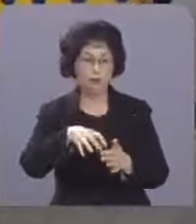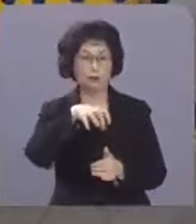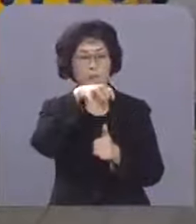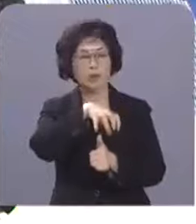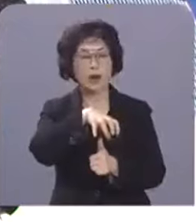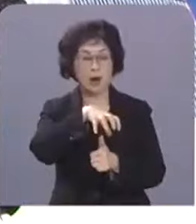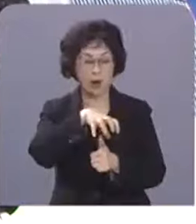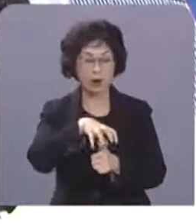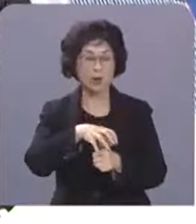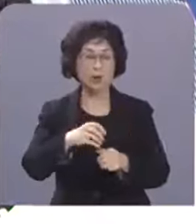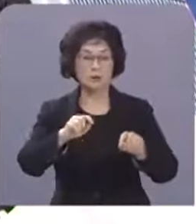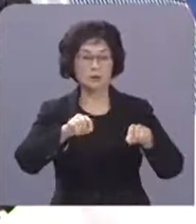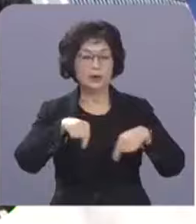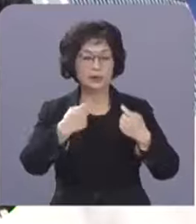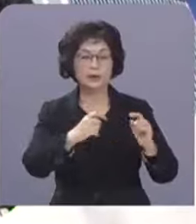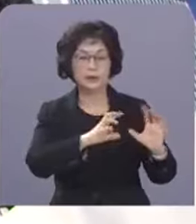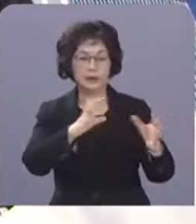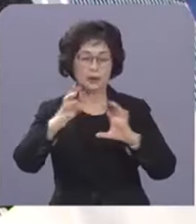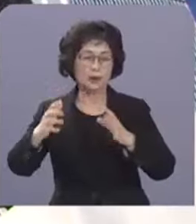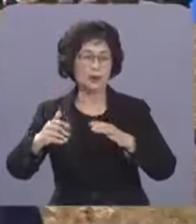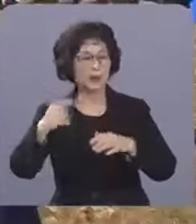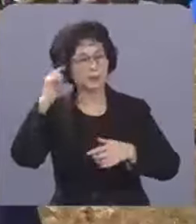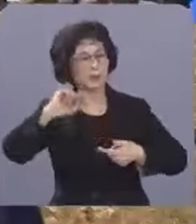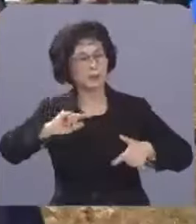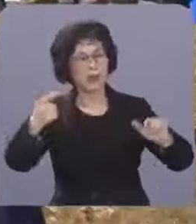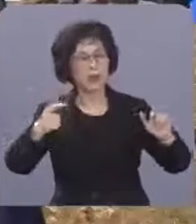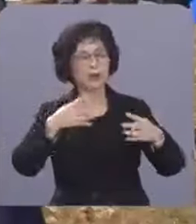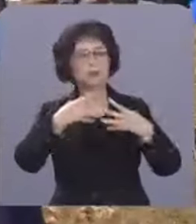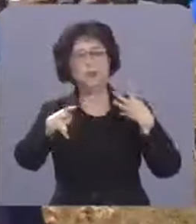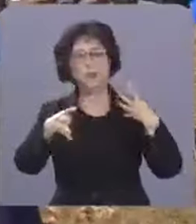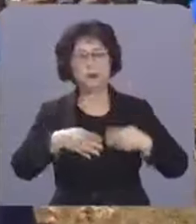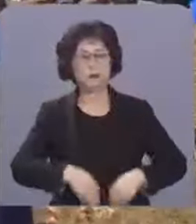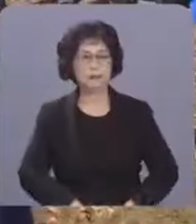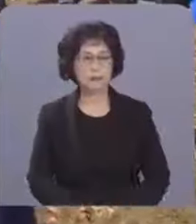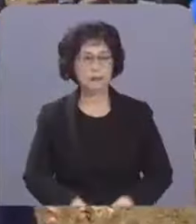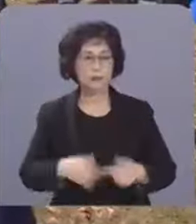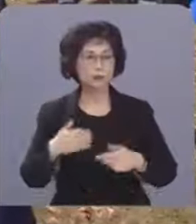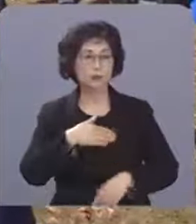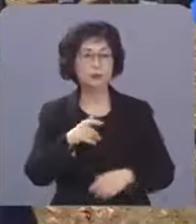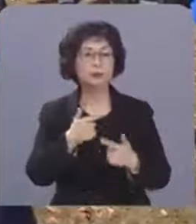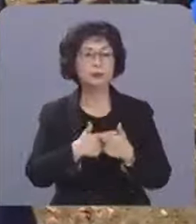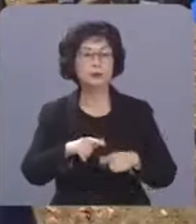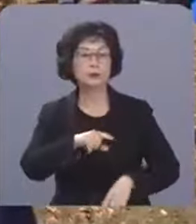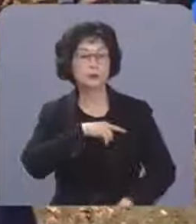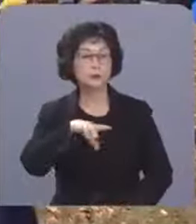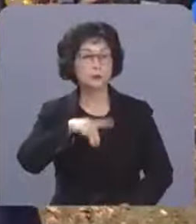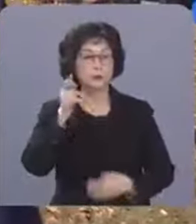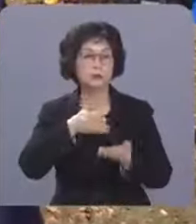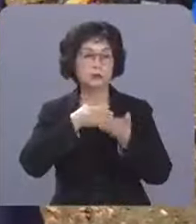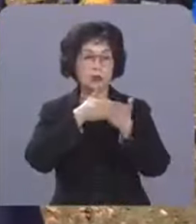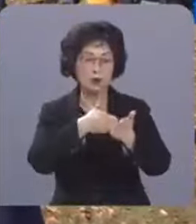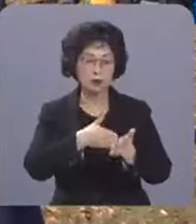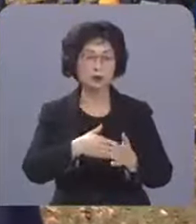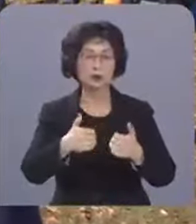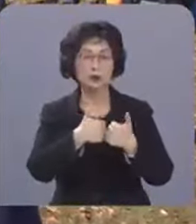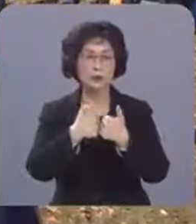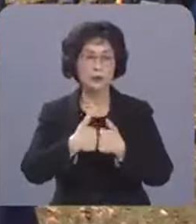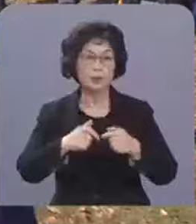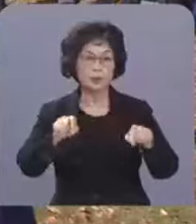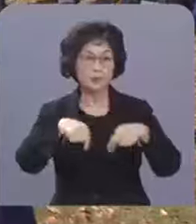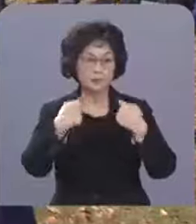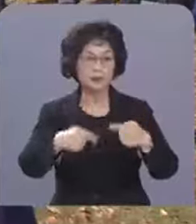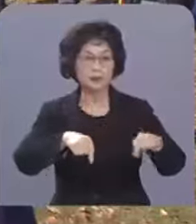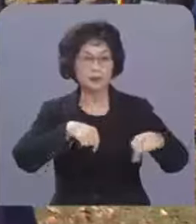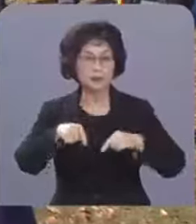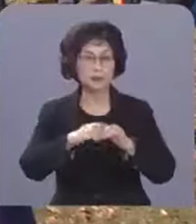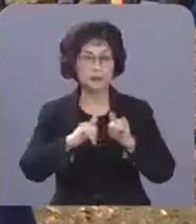참여국 간 입장차를 좁히지 못했습니다. So the number one request that we are here to demand in Busan is that political leaders set